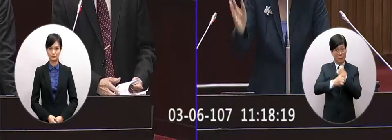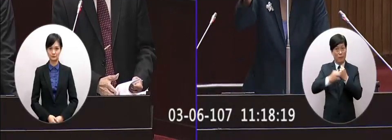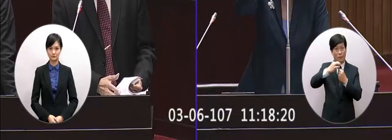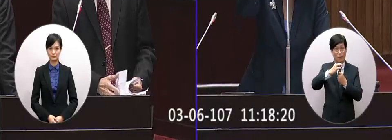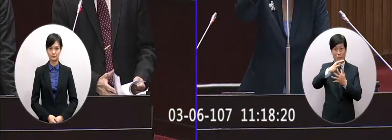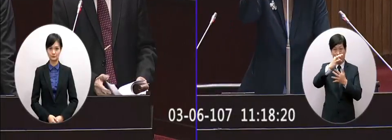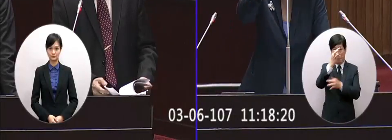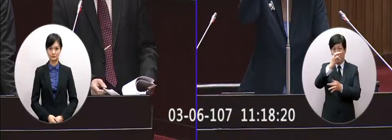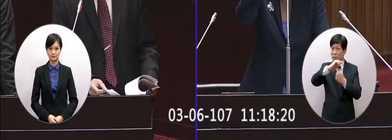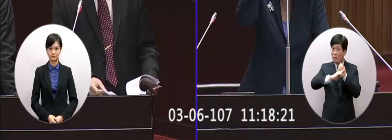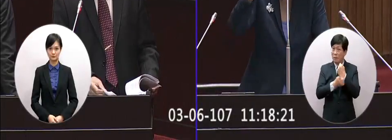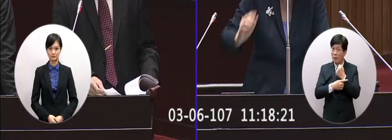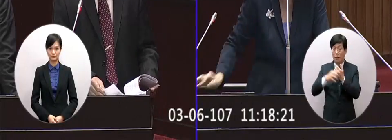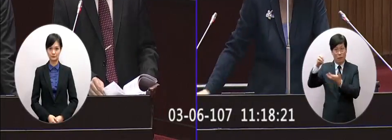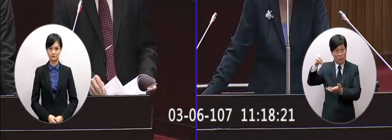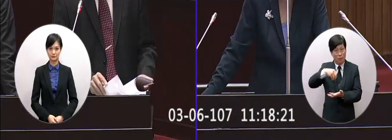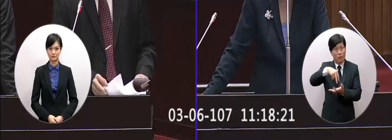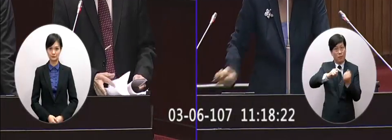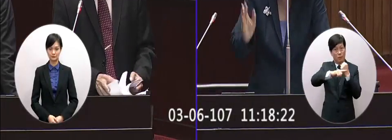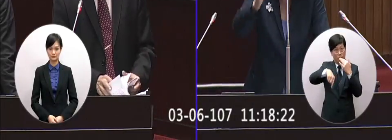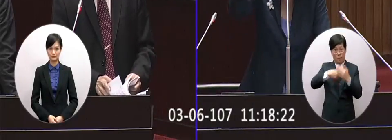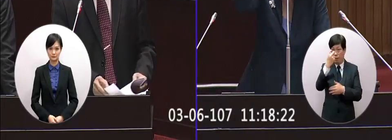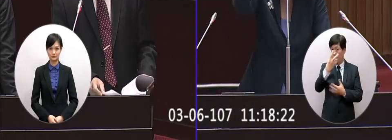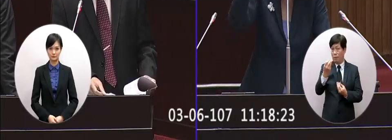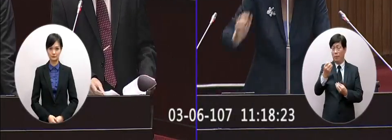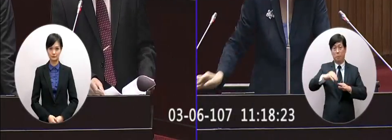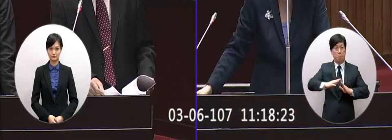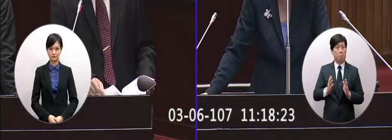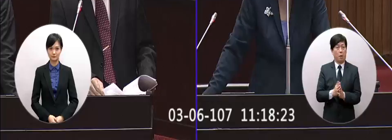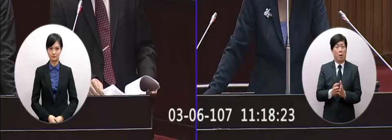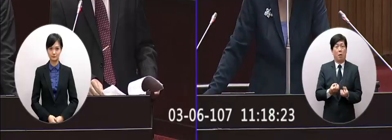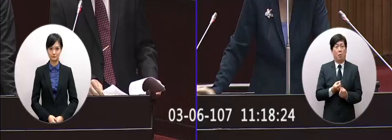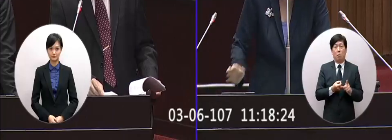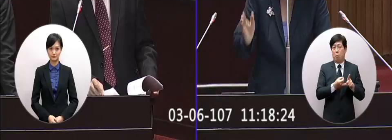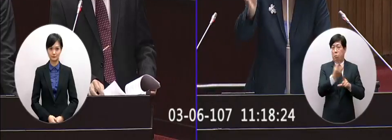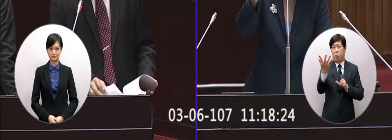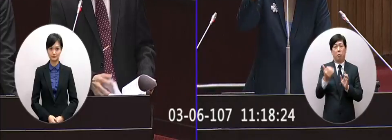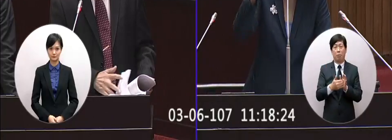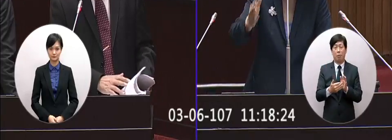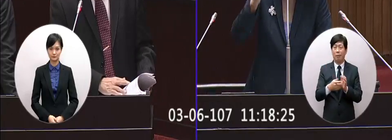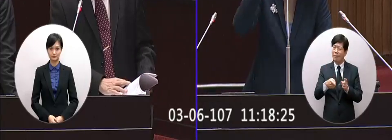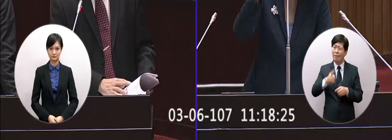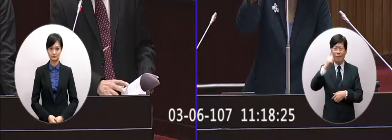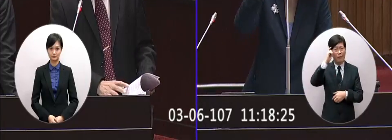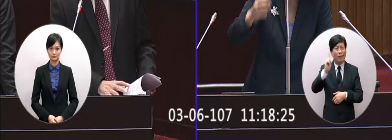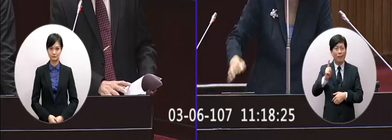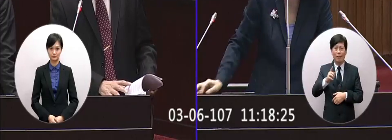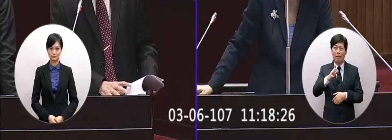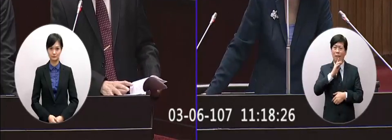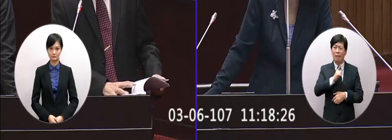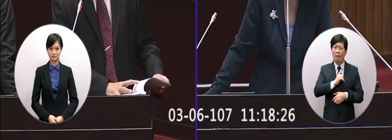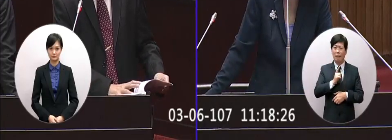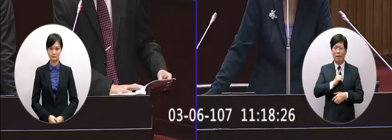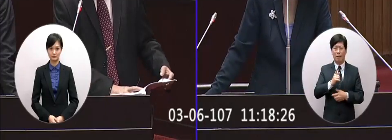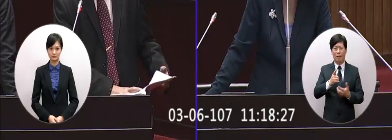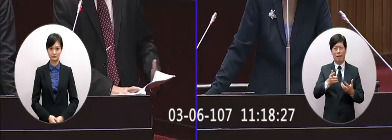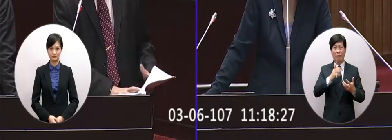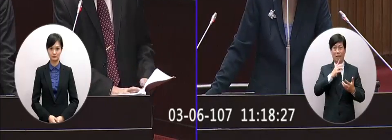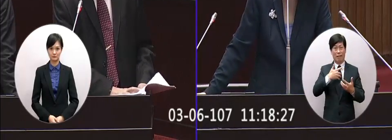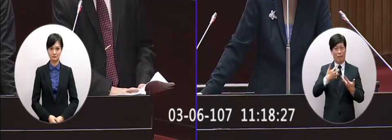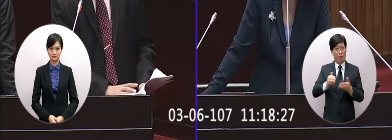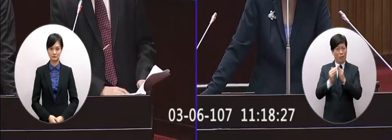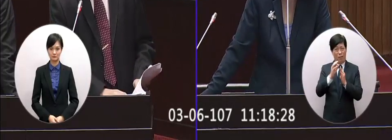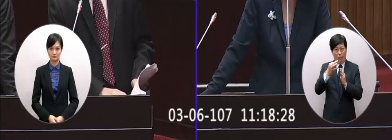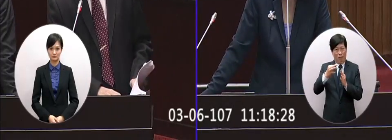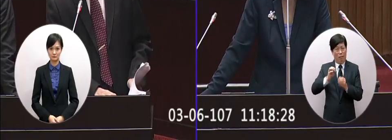准法，哎，你也没有送来立法院来做备查，你就马上就给他这样子公告了，哎，这是什么意思？这是造园的这个经费，哎，部